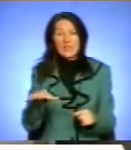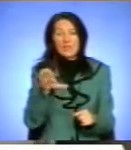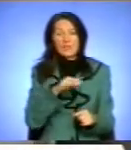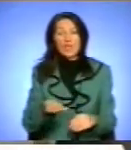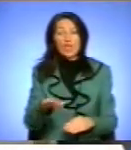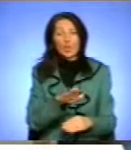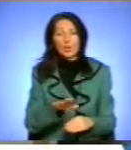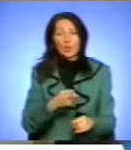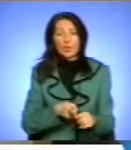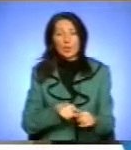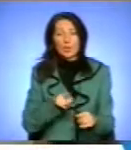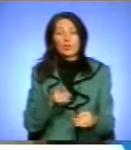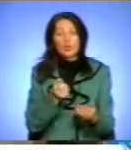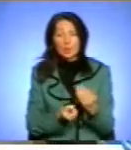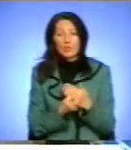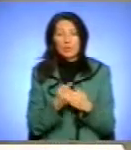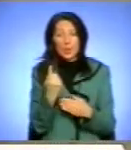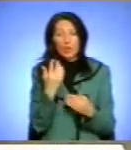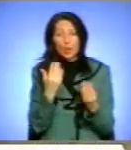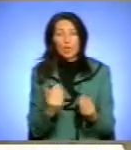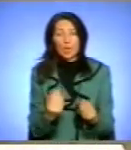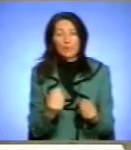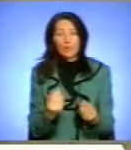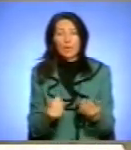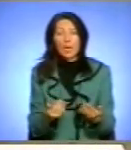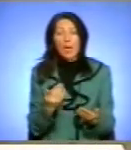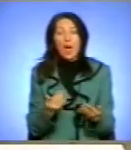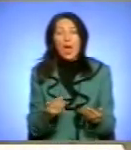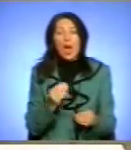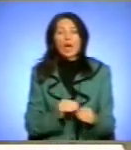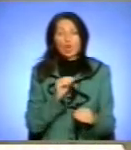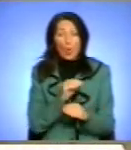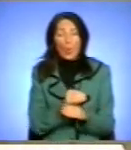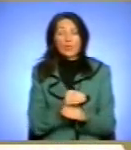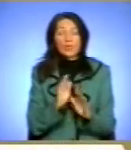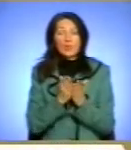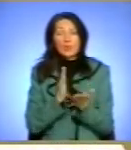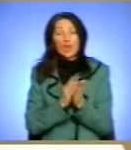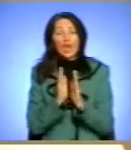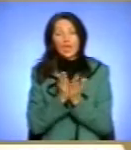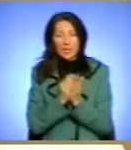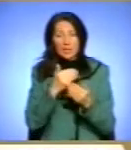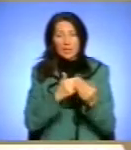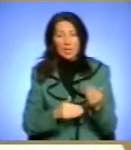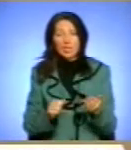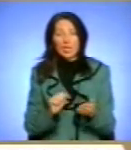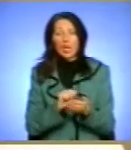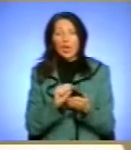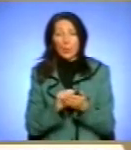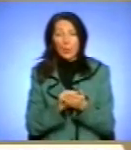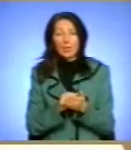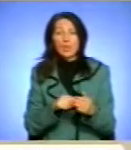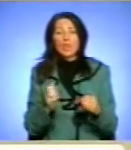на якій вона постала з першого дня. Вагомим доповненням виставки стали книги, статті та брошури з фондів